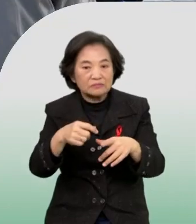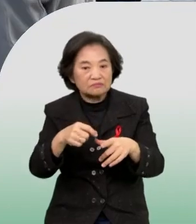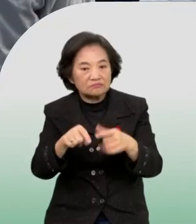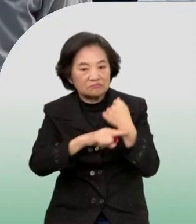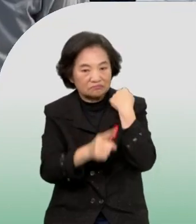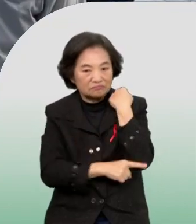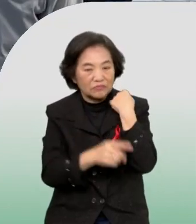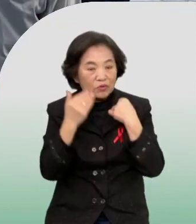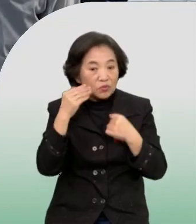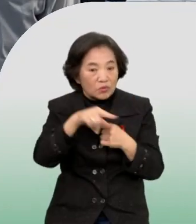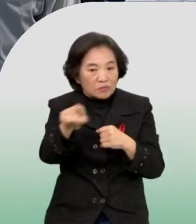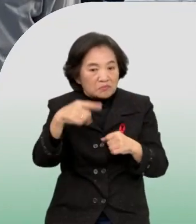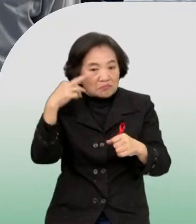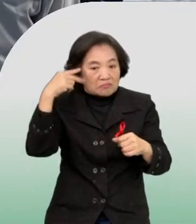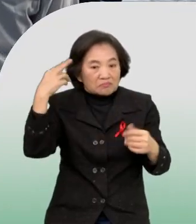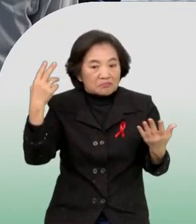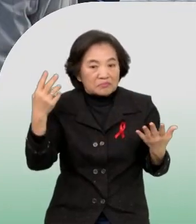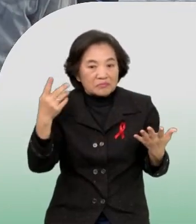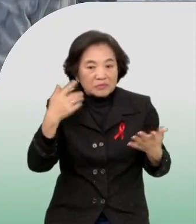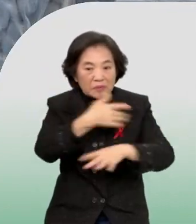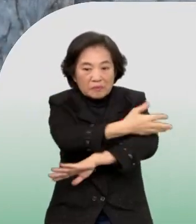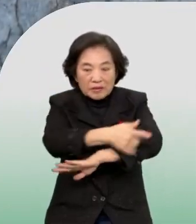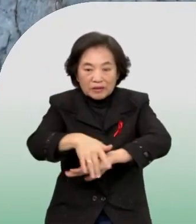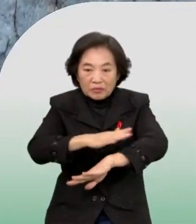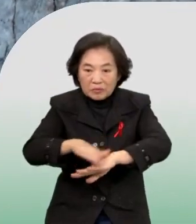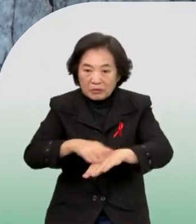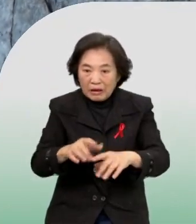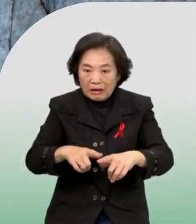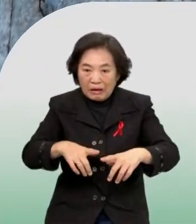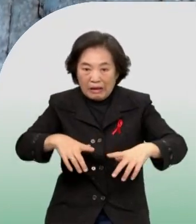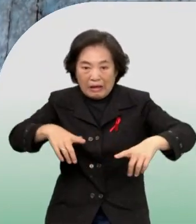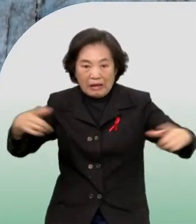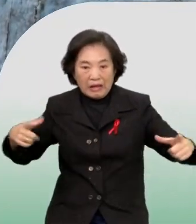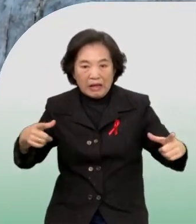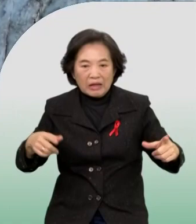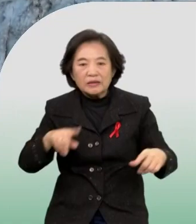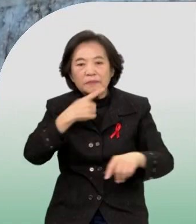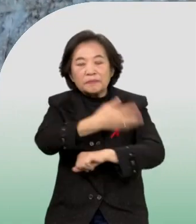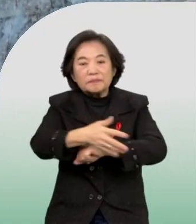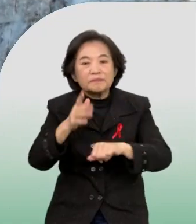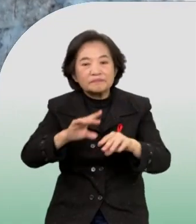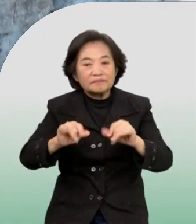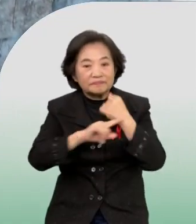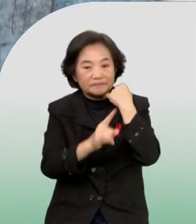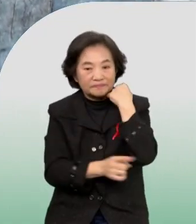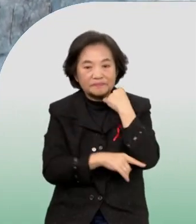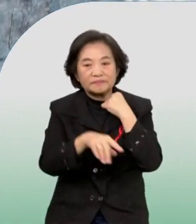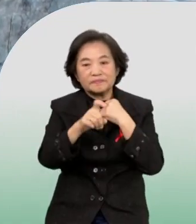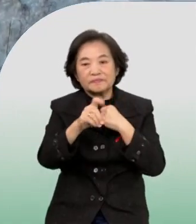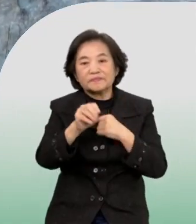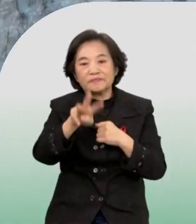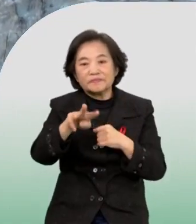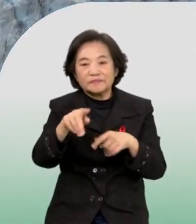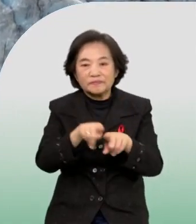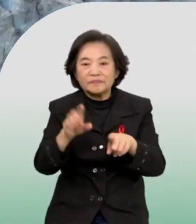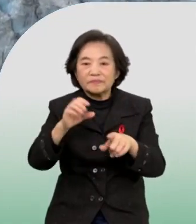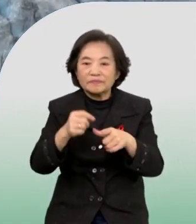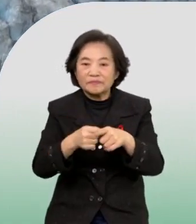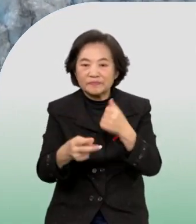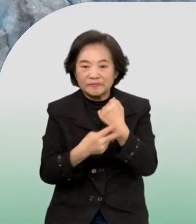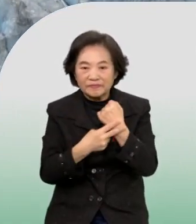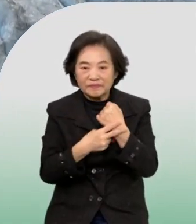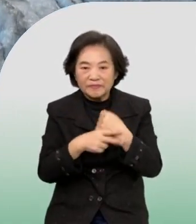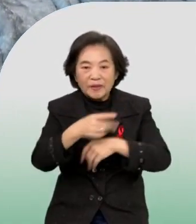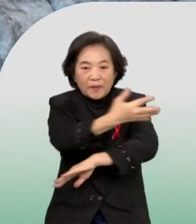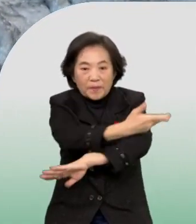So, what do you think? Do you think the glacier will grow? 冰島嘅國土面積差唔多要雪翻3000平方公里，其中冰川